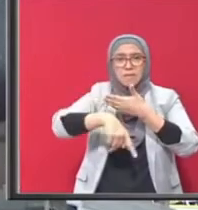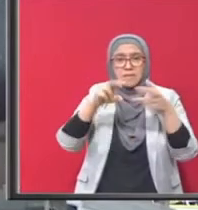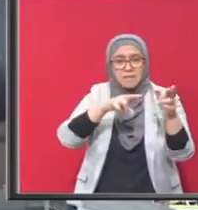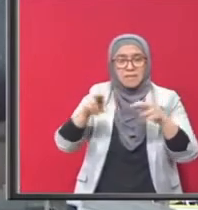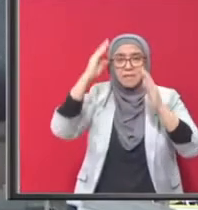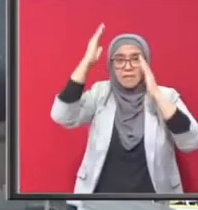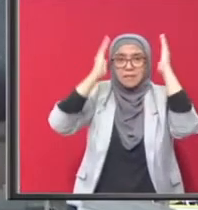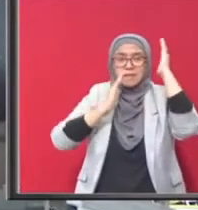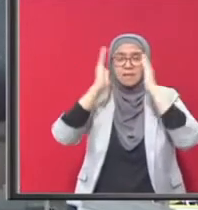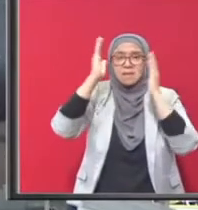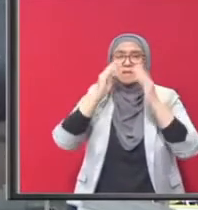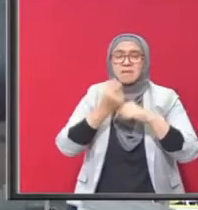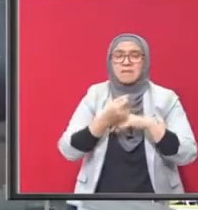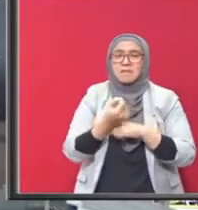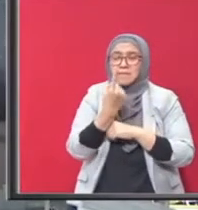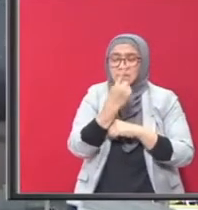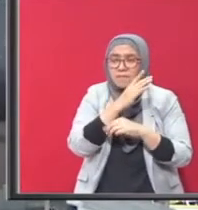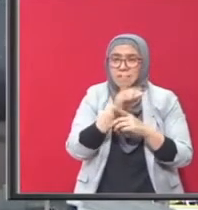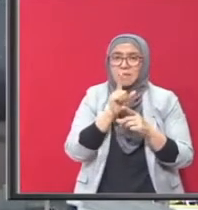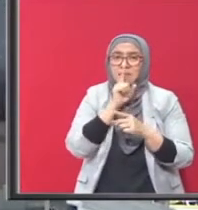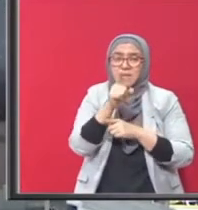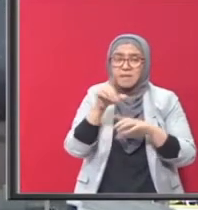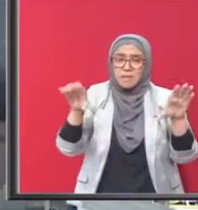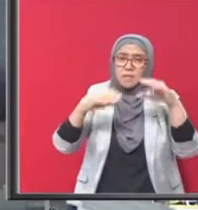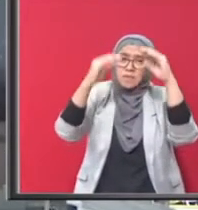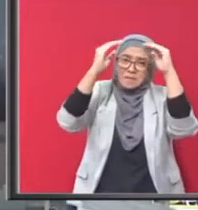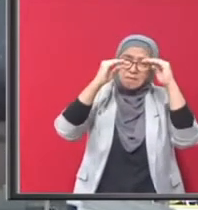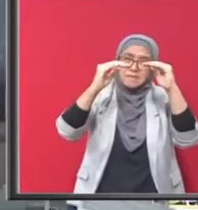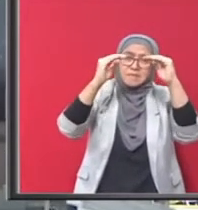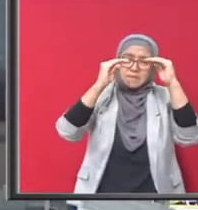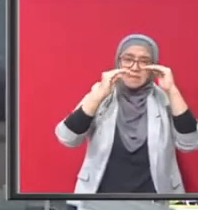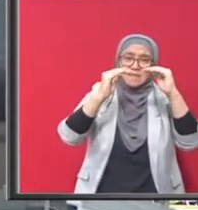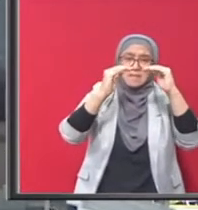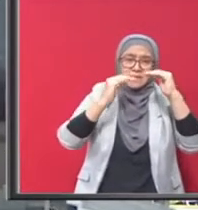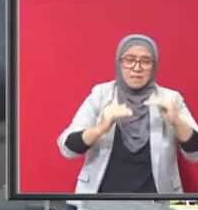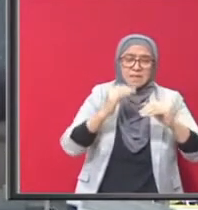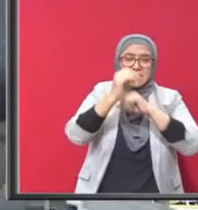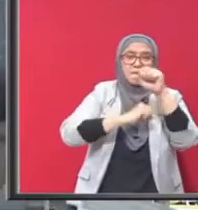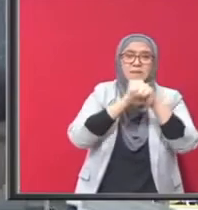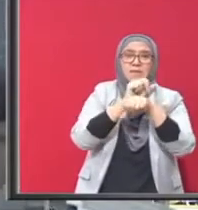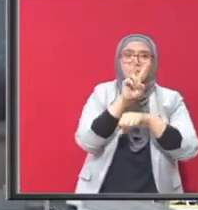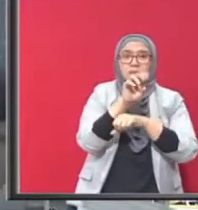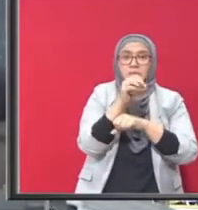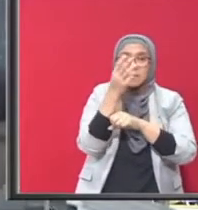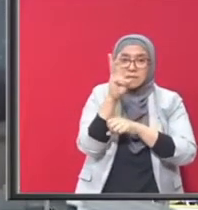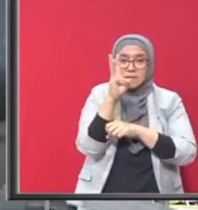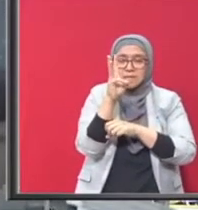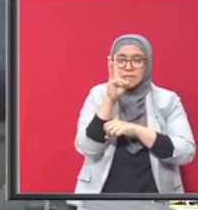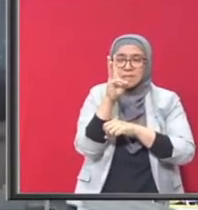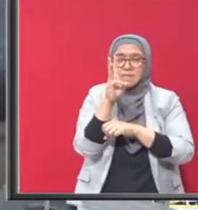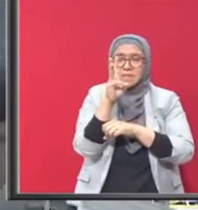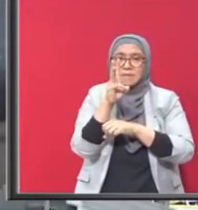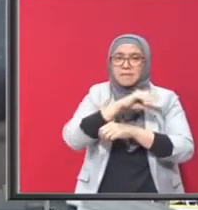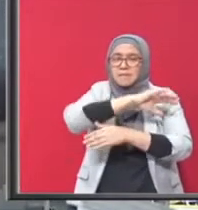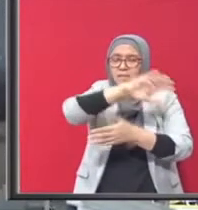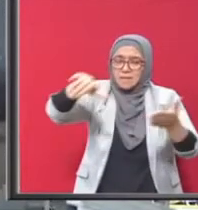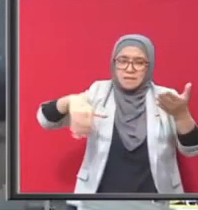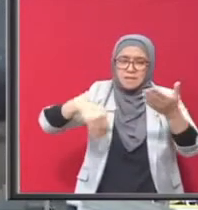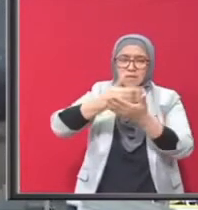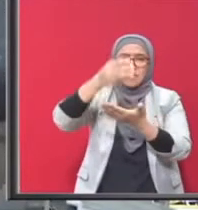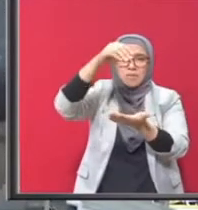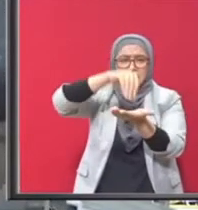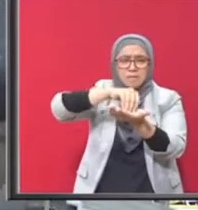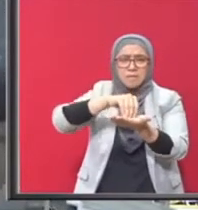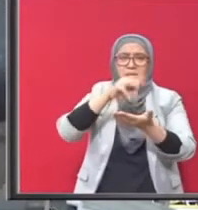hitunglah designer laksanakan secara berperingkat peringkat sejak tahun 2016 di semua kawasan